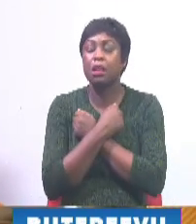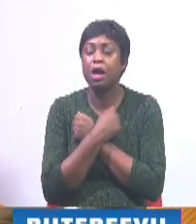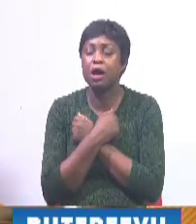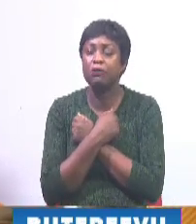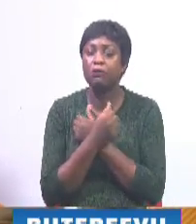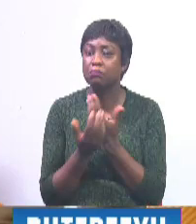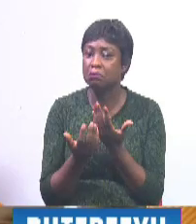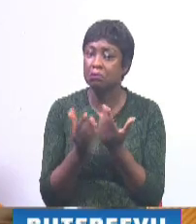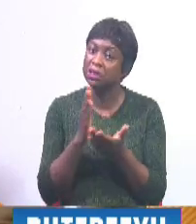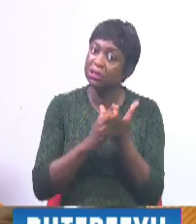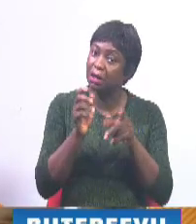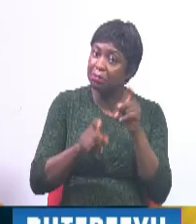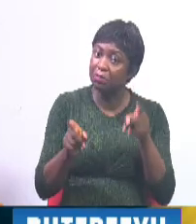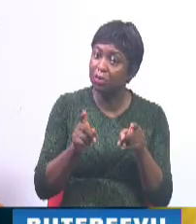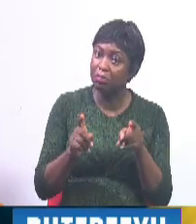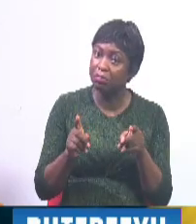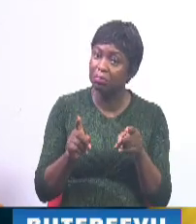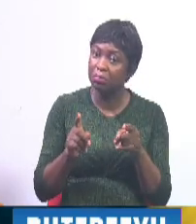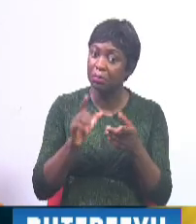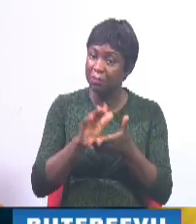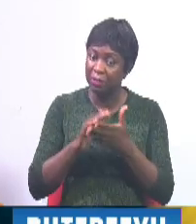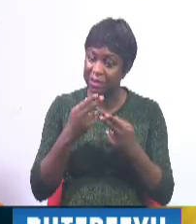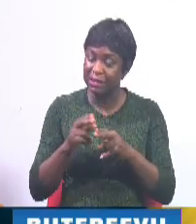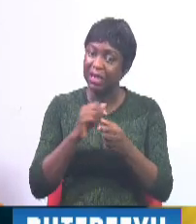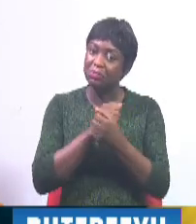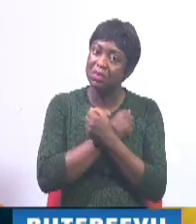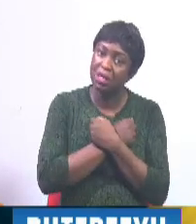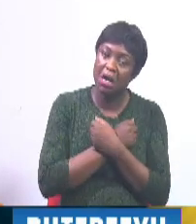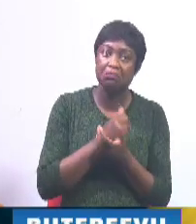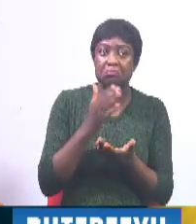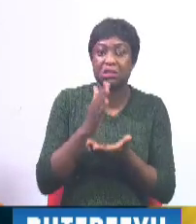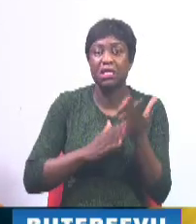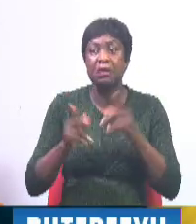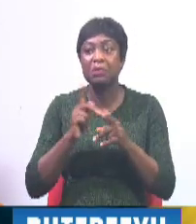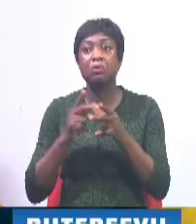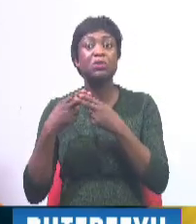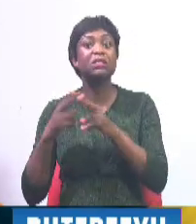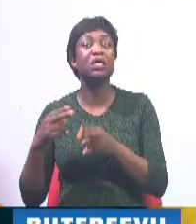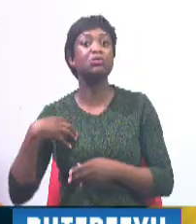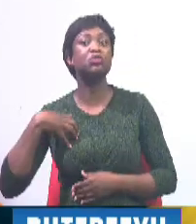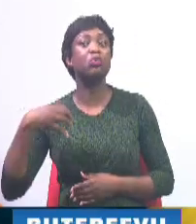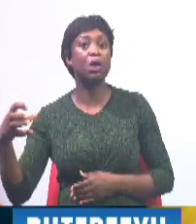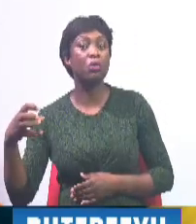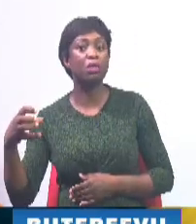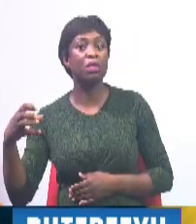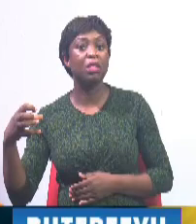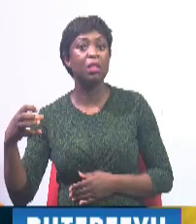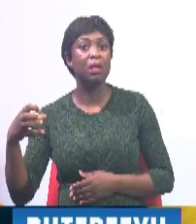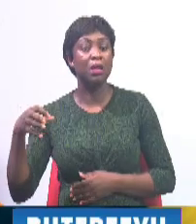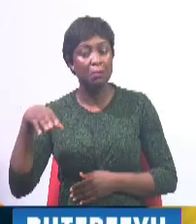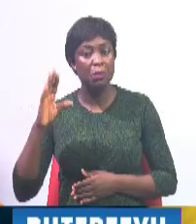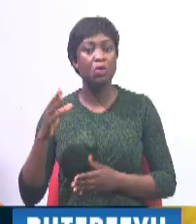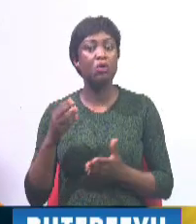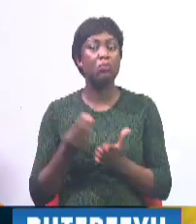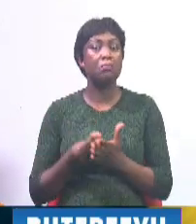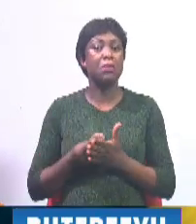eri abamu naye abalala etandikira mu bya bugagga era nga yeesigamiziddwa ku